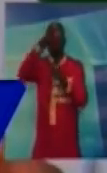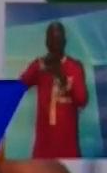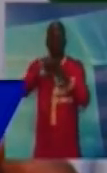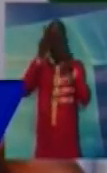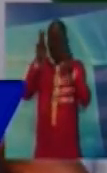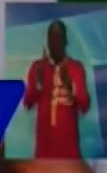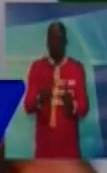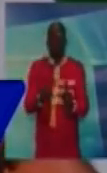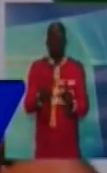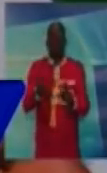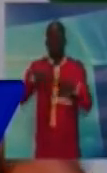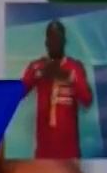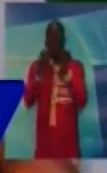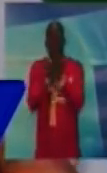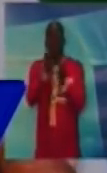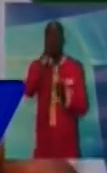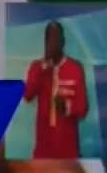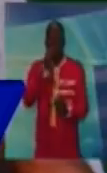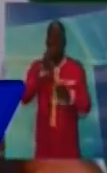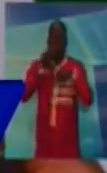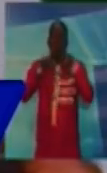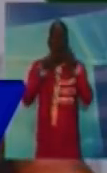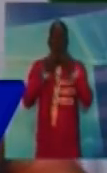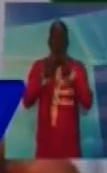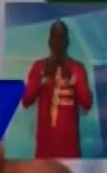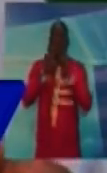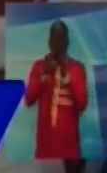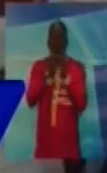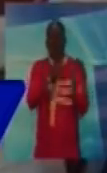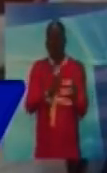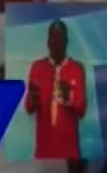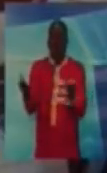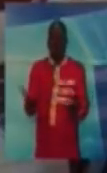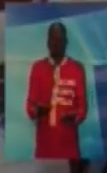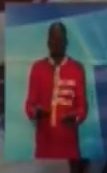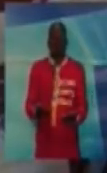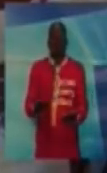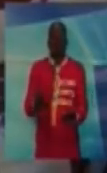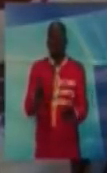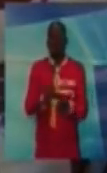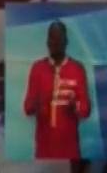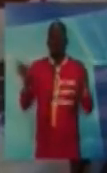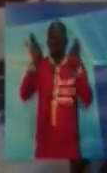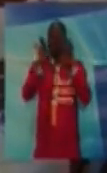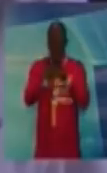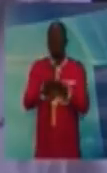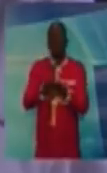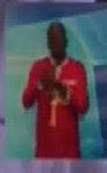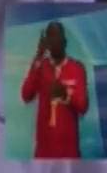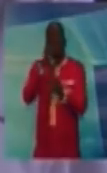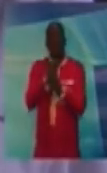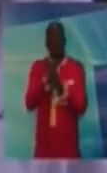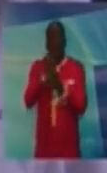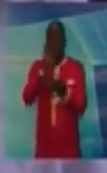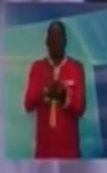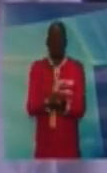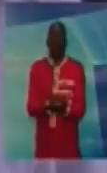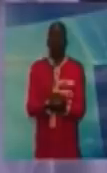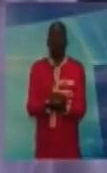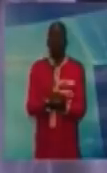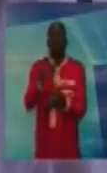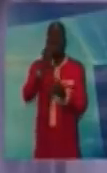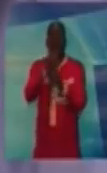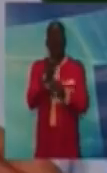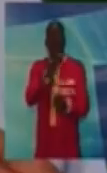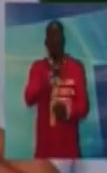secteur privé. Et le secteur privé dont on parle, ce sont ses opérateurs ici. Donc je crois que c'est important qu'ils prennent conscience de ça et qu'ils prennent